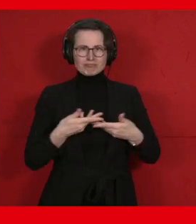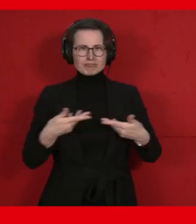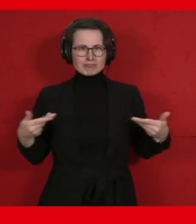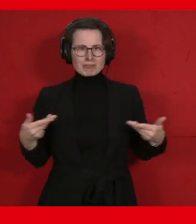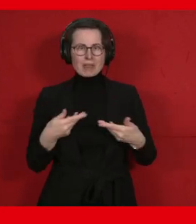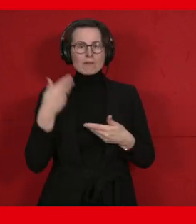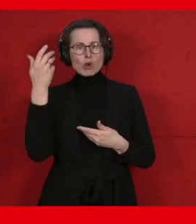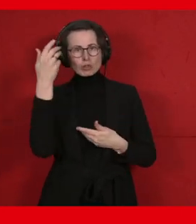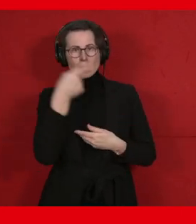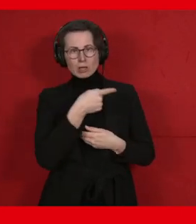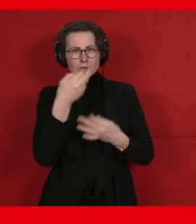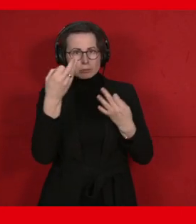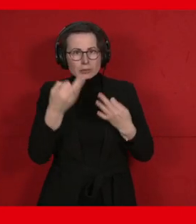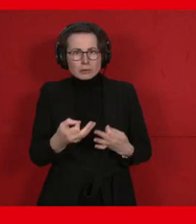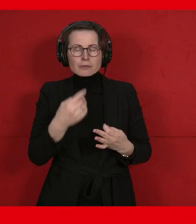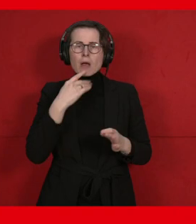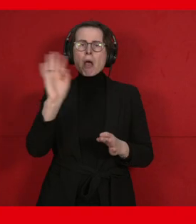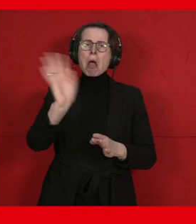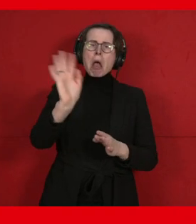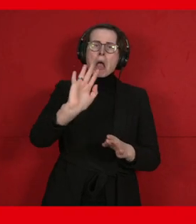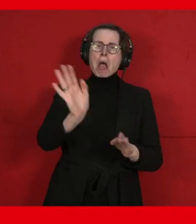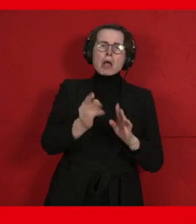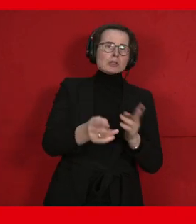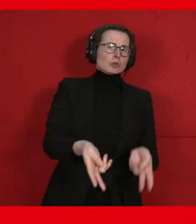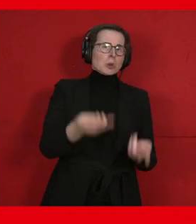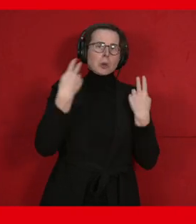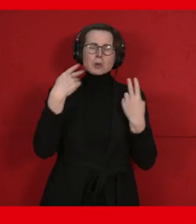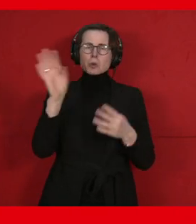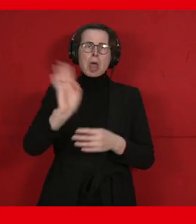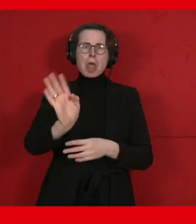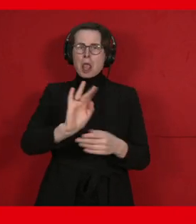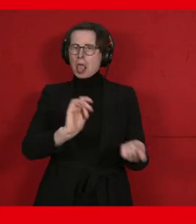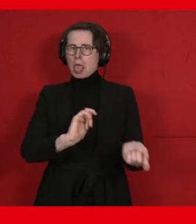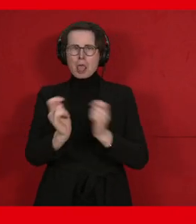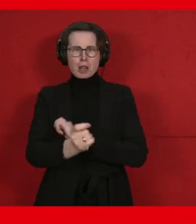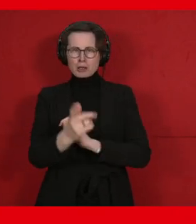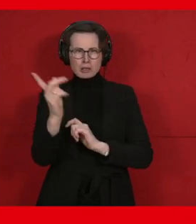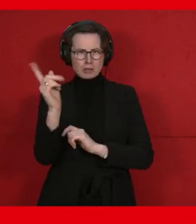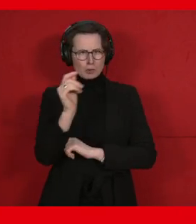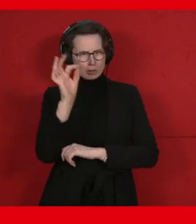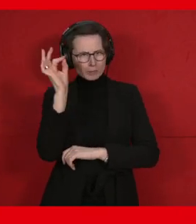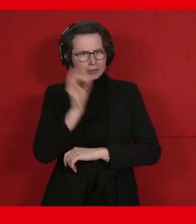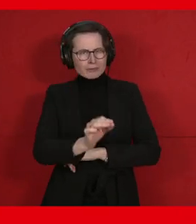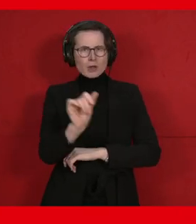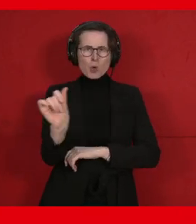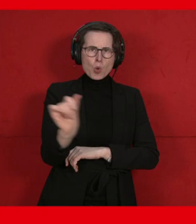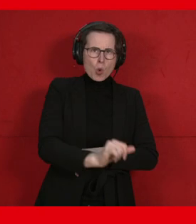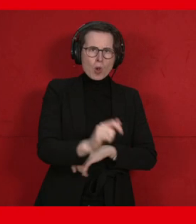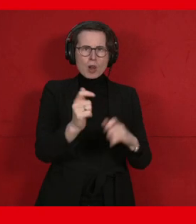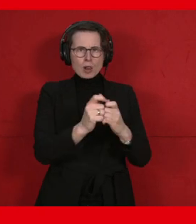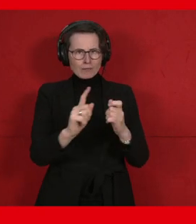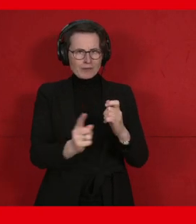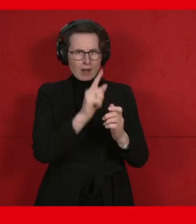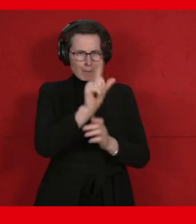dann plötzlich der Weg abgeschnitten wird und es wird dann alles wieder rückgedreht und es werden fossile Energien ganz billig gemacht, dann sind die